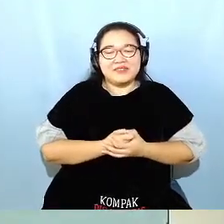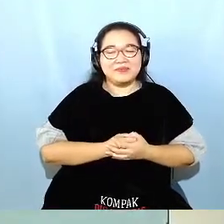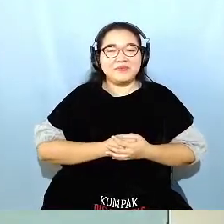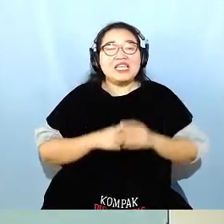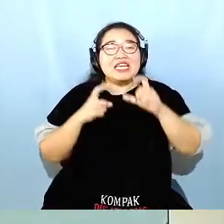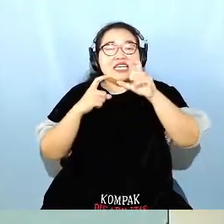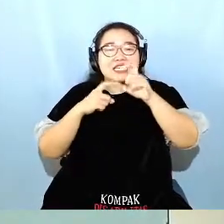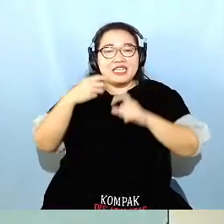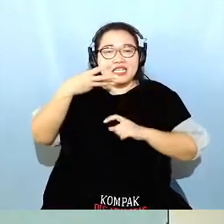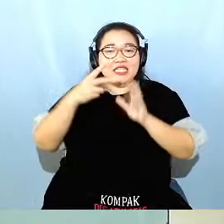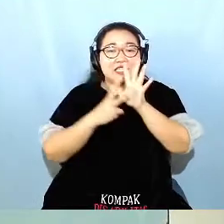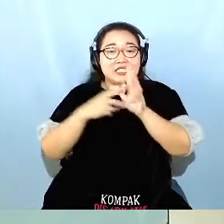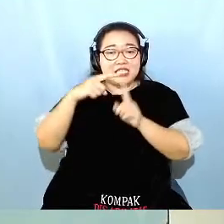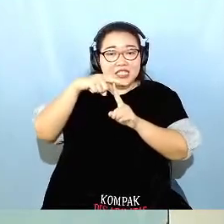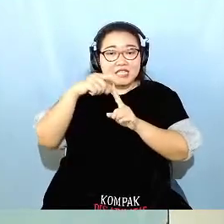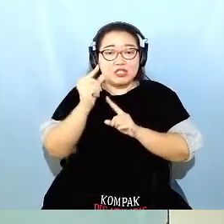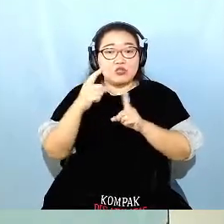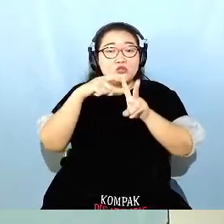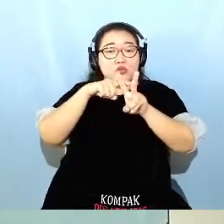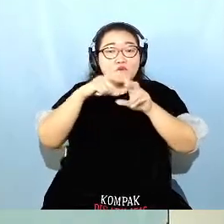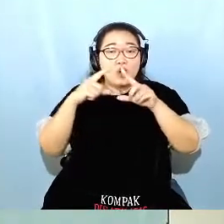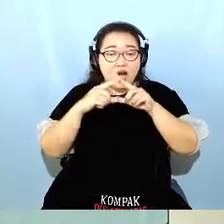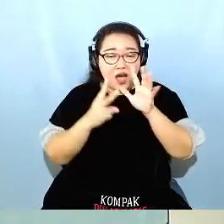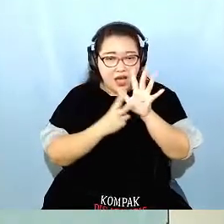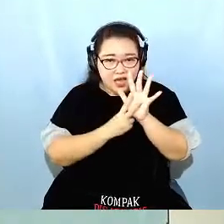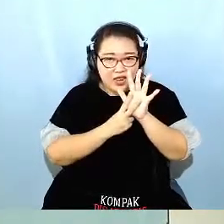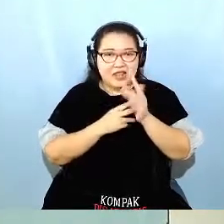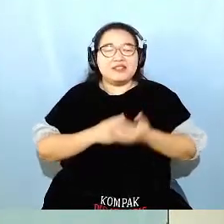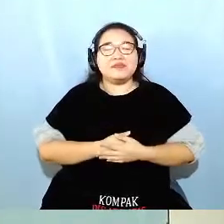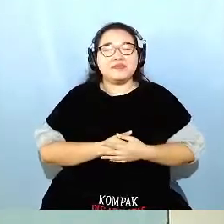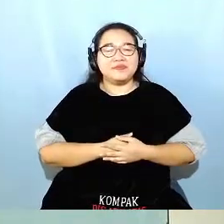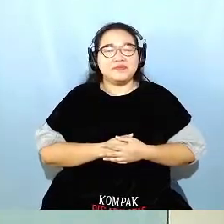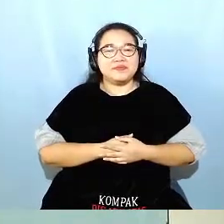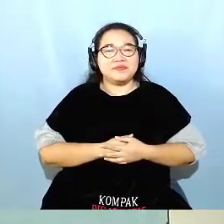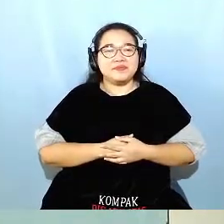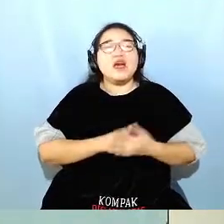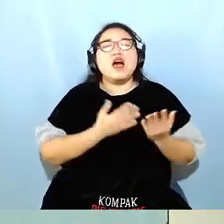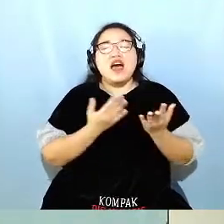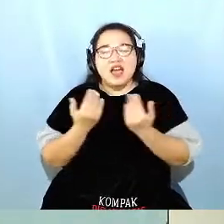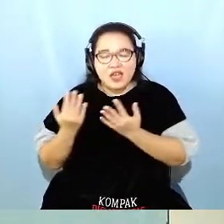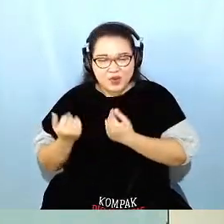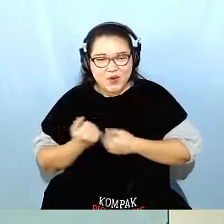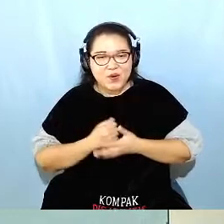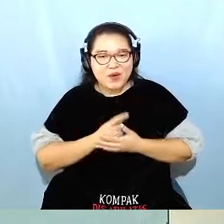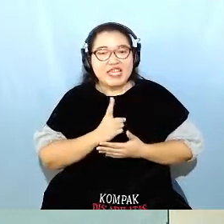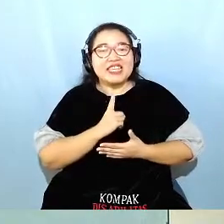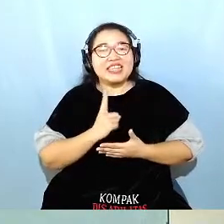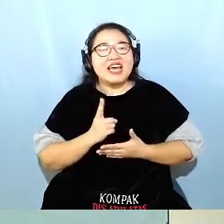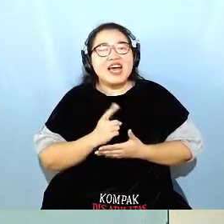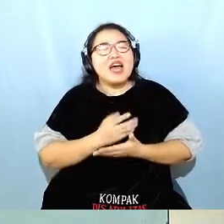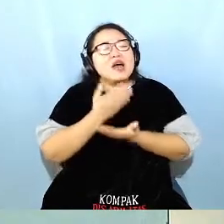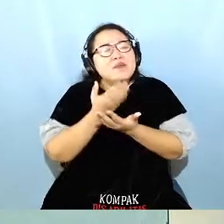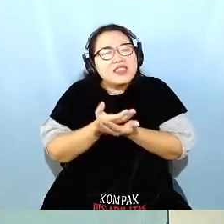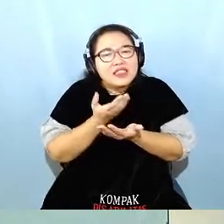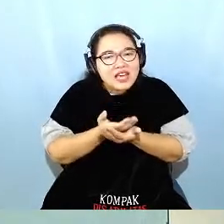semua. Bersamaan dengan Roh Kudus hadir pada kita, mintalah bahasa. Dan bahasa yang kita harapkan adalah